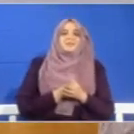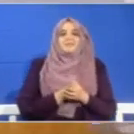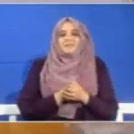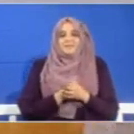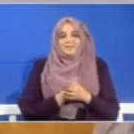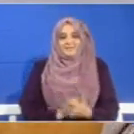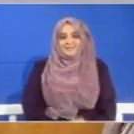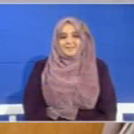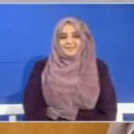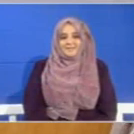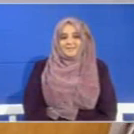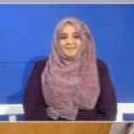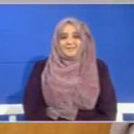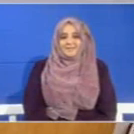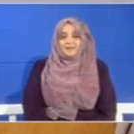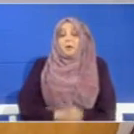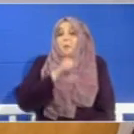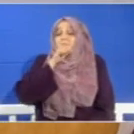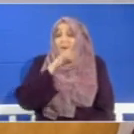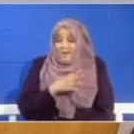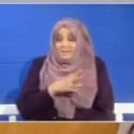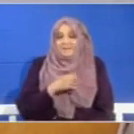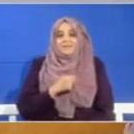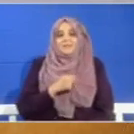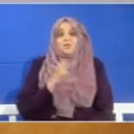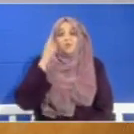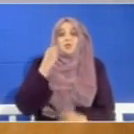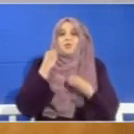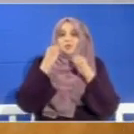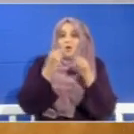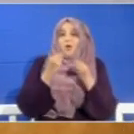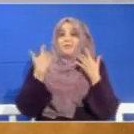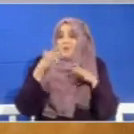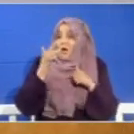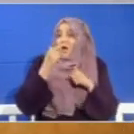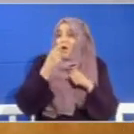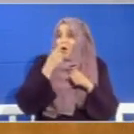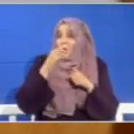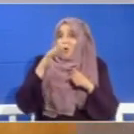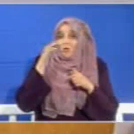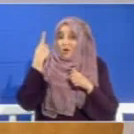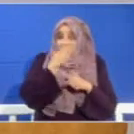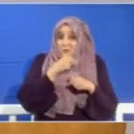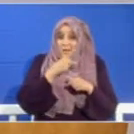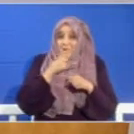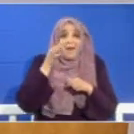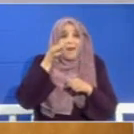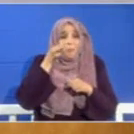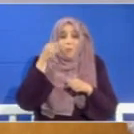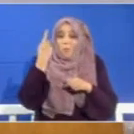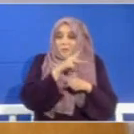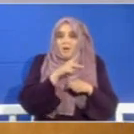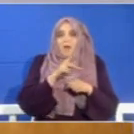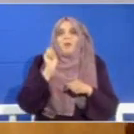طيبة زكية. والرسول صلى الله عليه وسلم ربي أكرمه بالرائحة الطيبة دون حاجة إلى هذه الأنواع